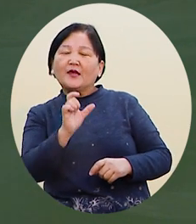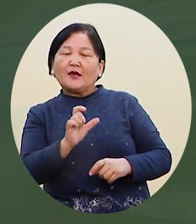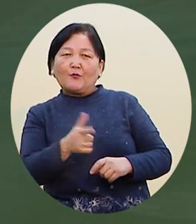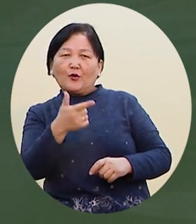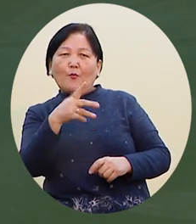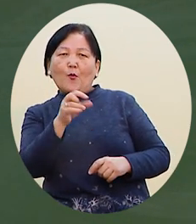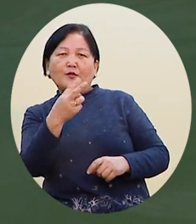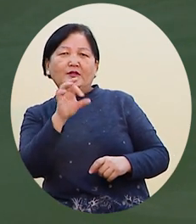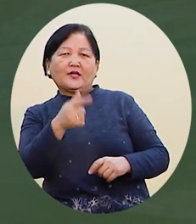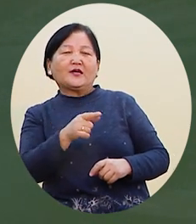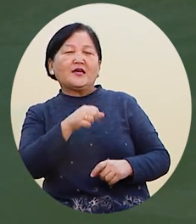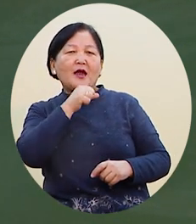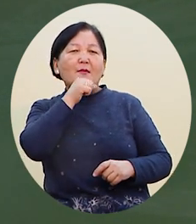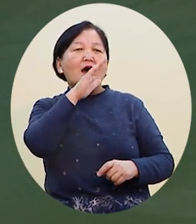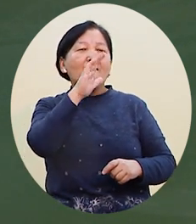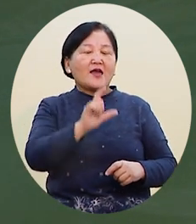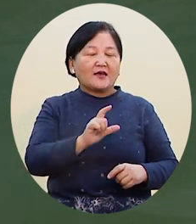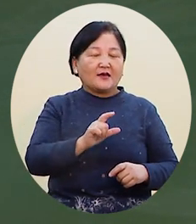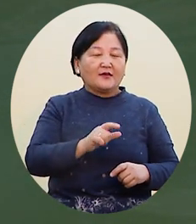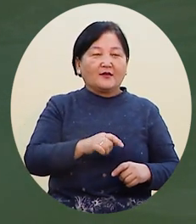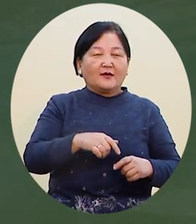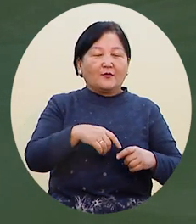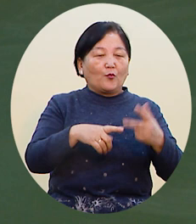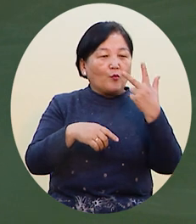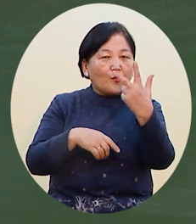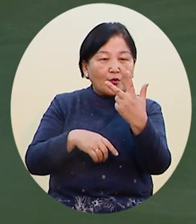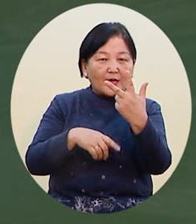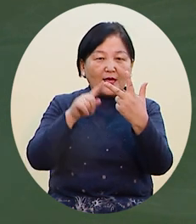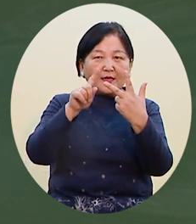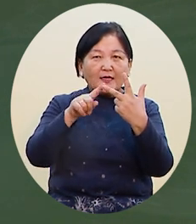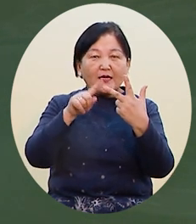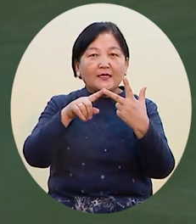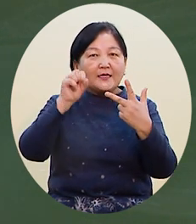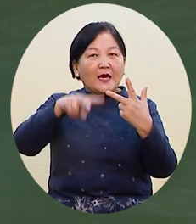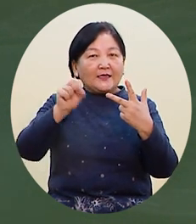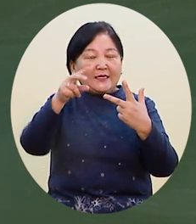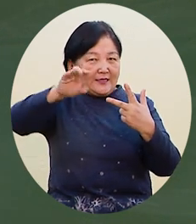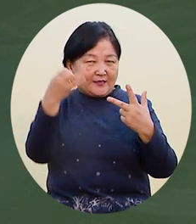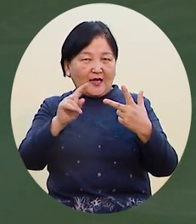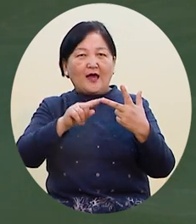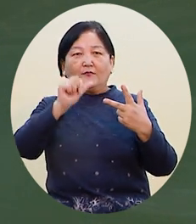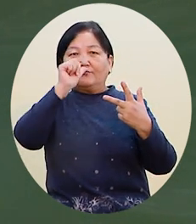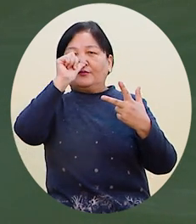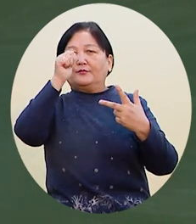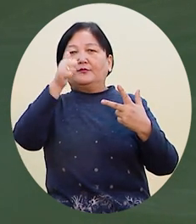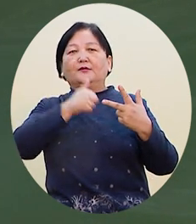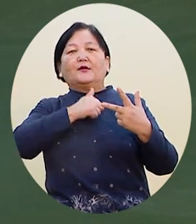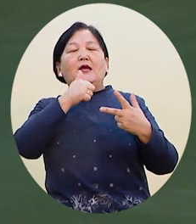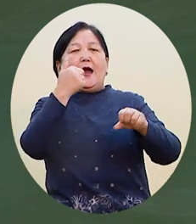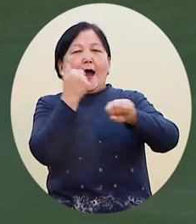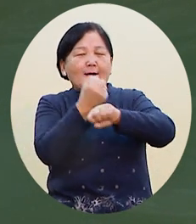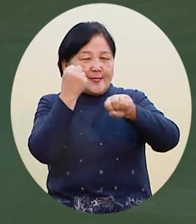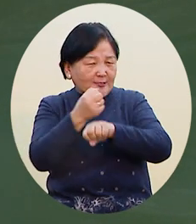гэлтсэн. Магтаал сайшаал сонсоод мань алагдаа бүүрч гаарч хайр чулуу хайр чантал хад